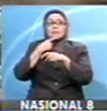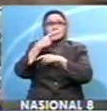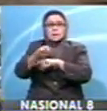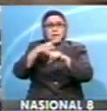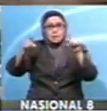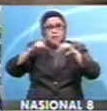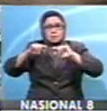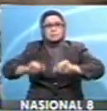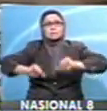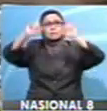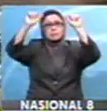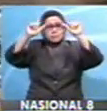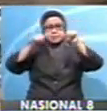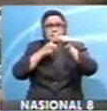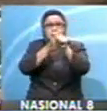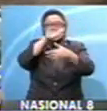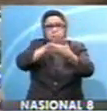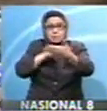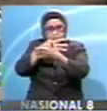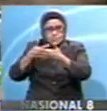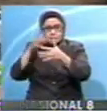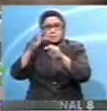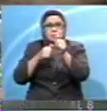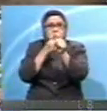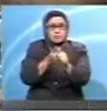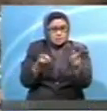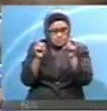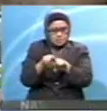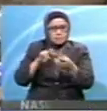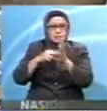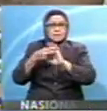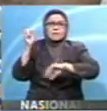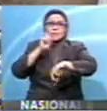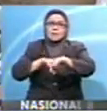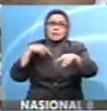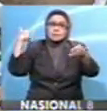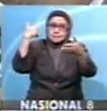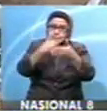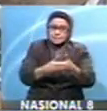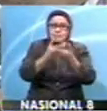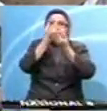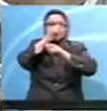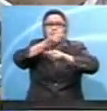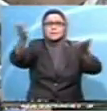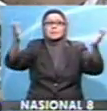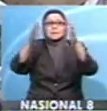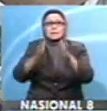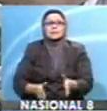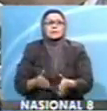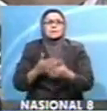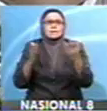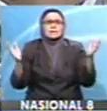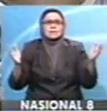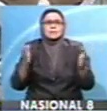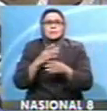is Dan kalau itu berlaku when the time comes I will let the public know the